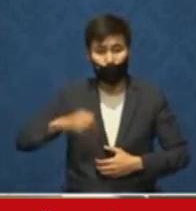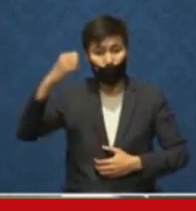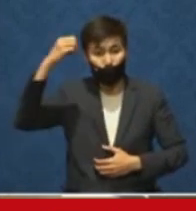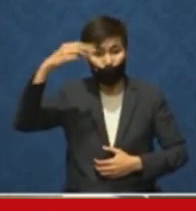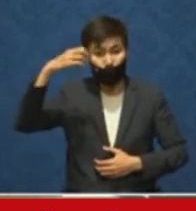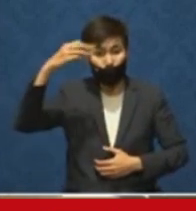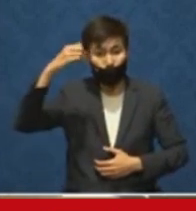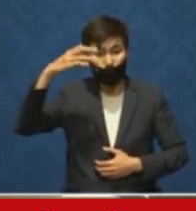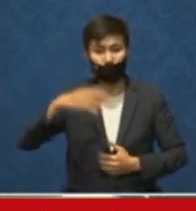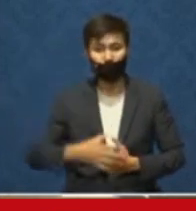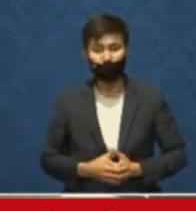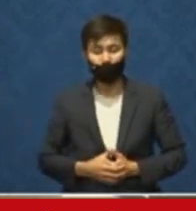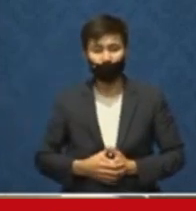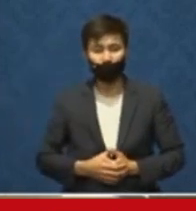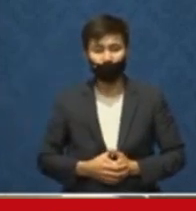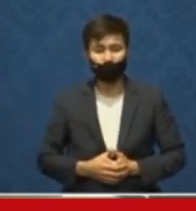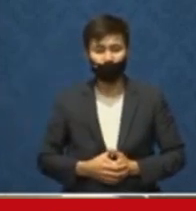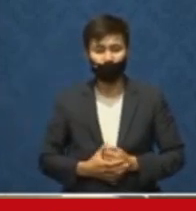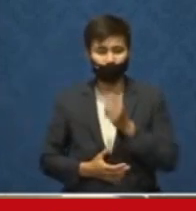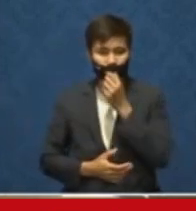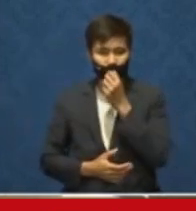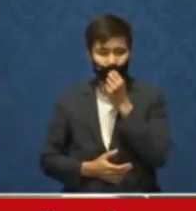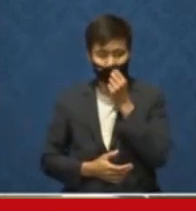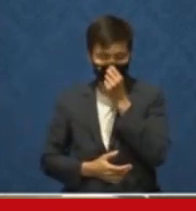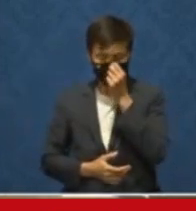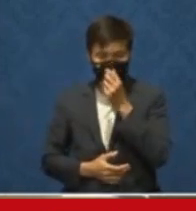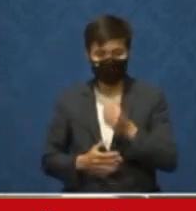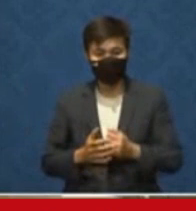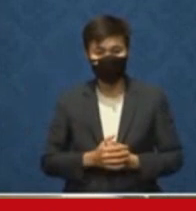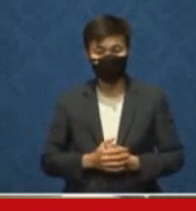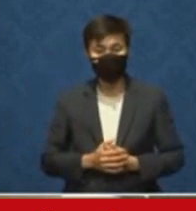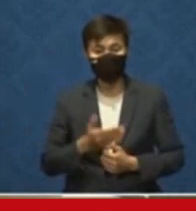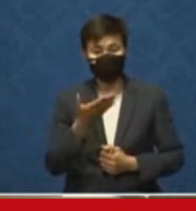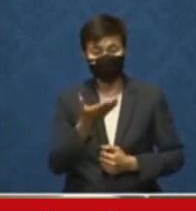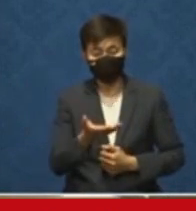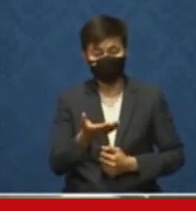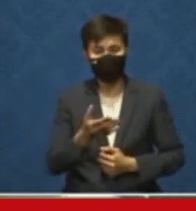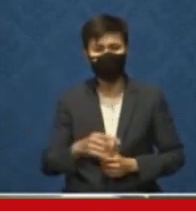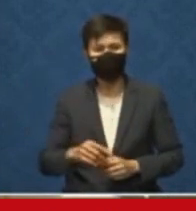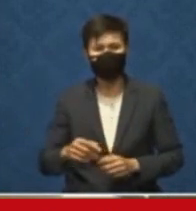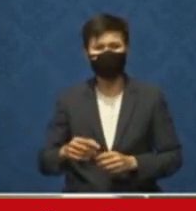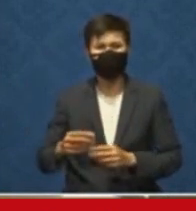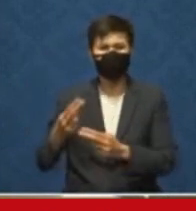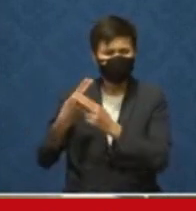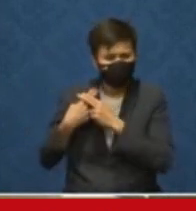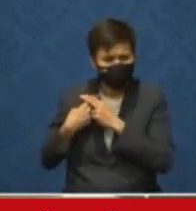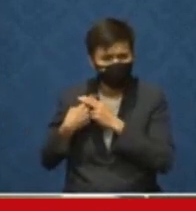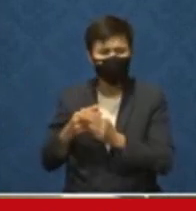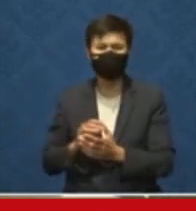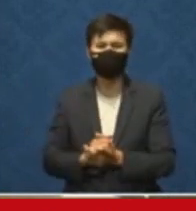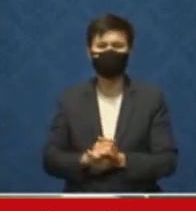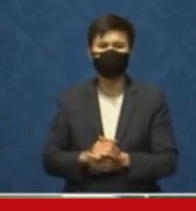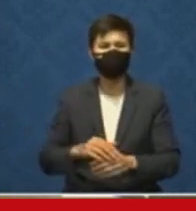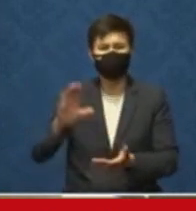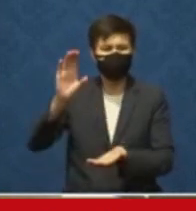อย่างคะเมื่อสักครู่ที่พูดที่ลงไฟฟ้าก็เอาโรงไฟฟ้าด้วยกันเนี่ยณโรง